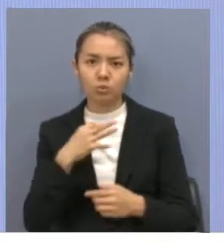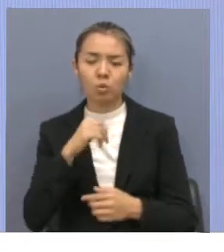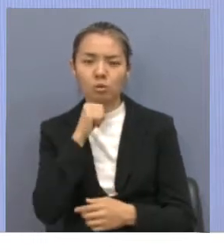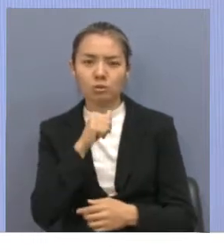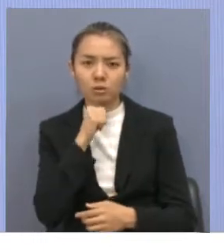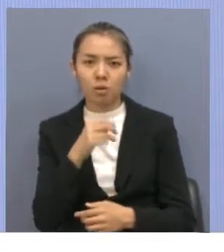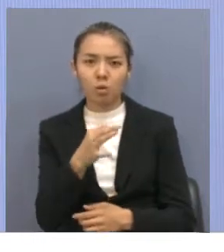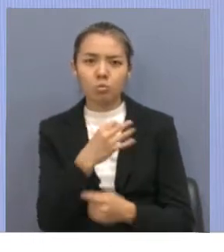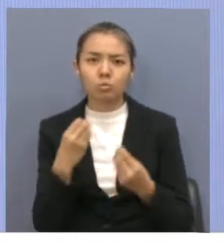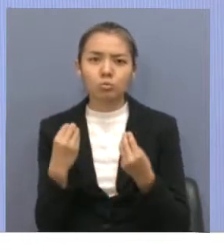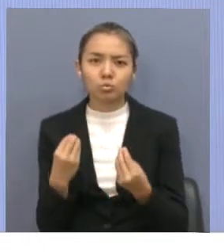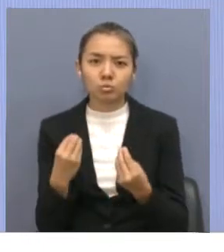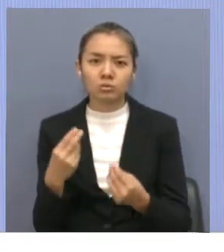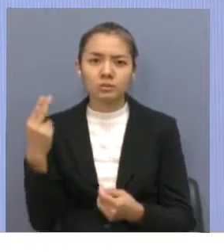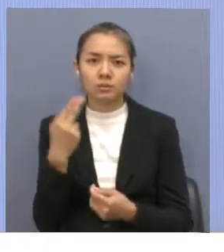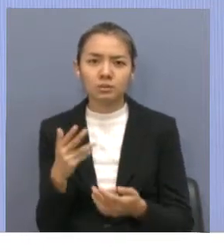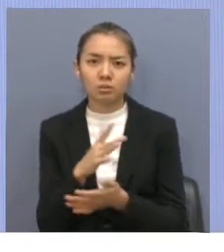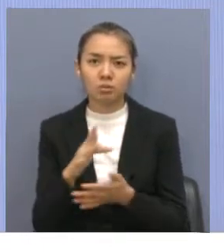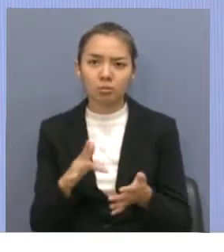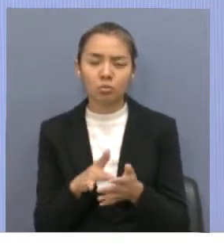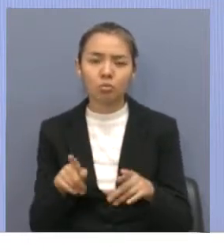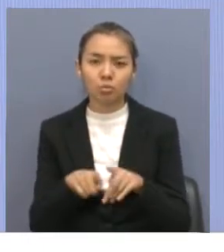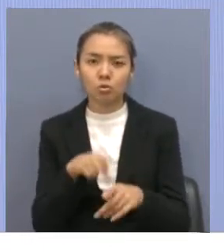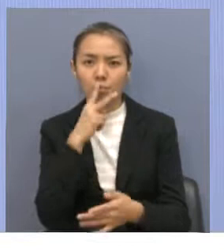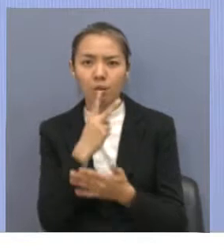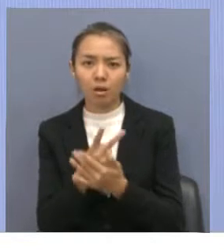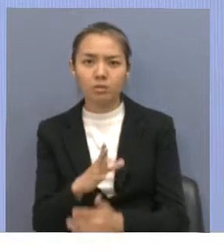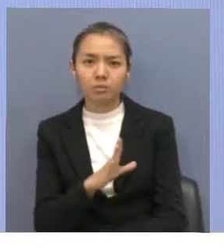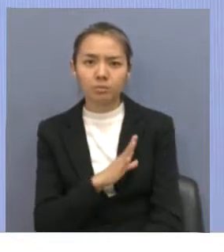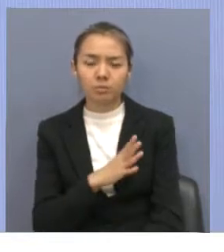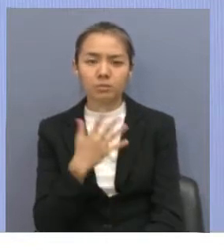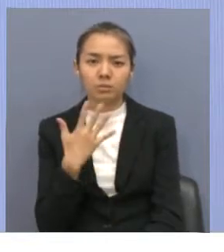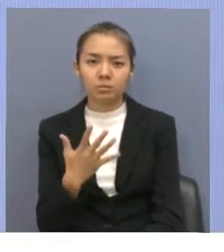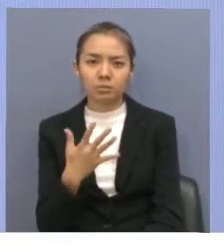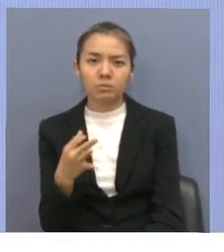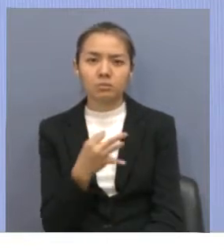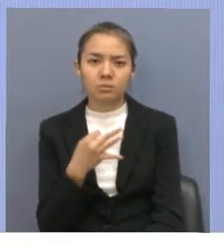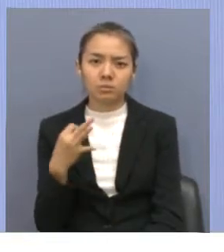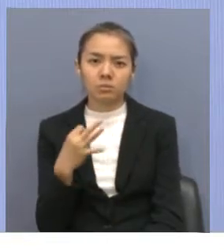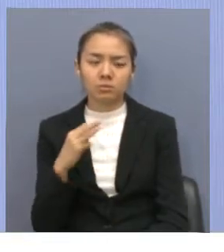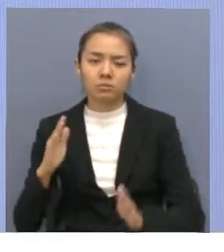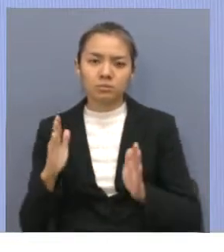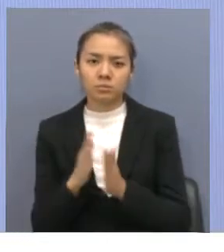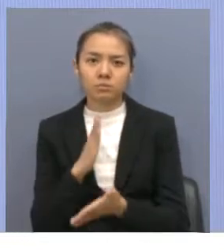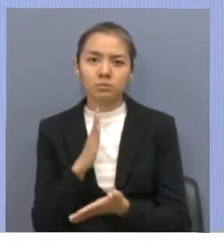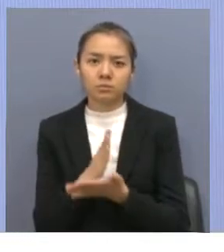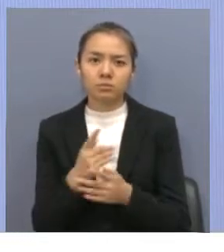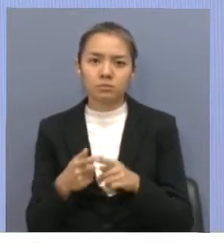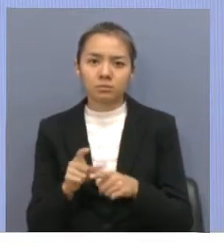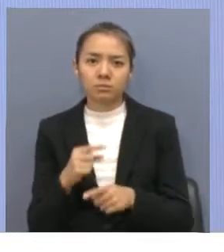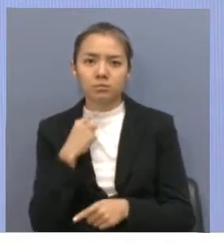облыстары, сондай-ақ Нұр-Сұлтан қаласы көрсетті. 5 өңірде төмендеу тіркелді. Бұл